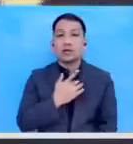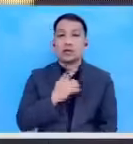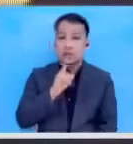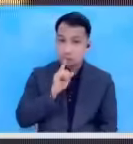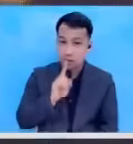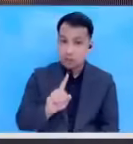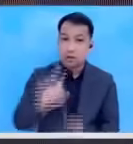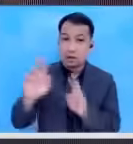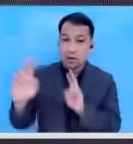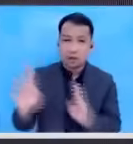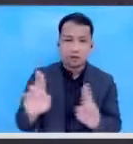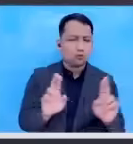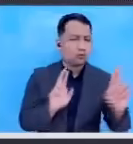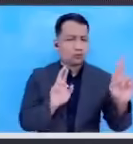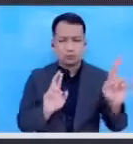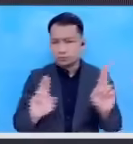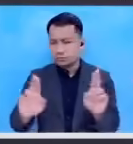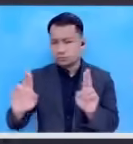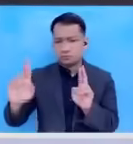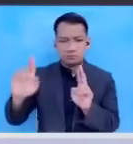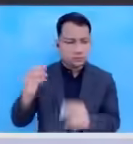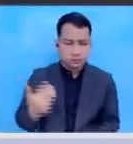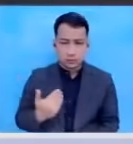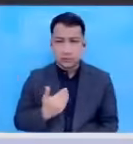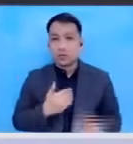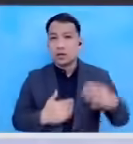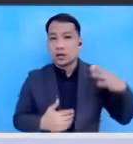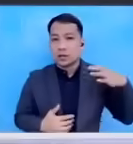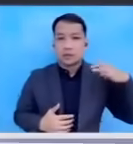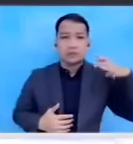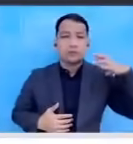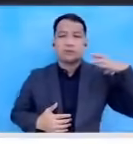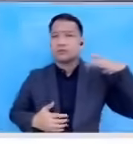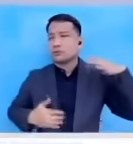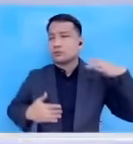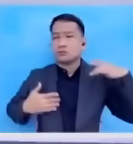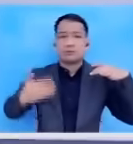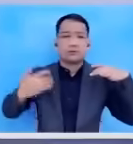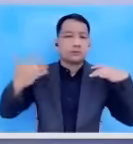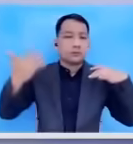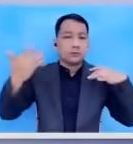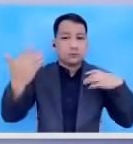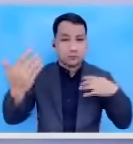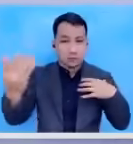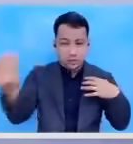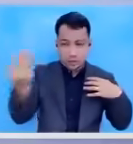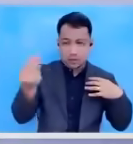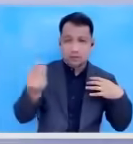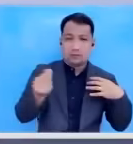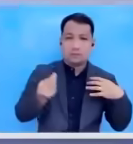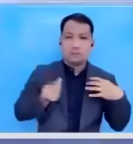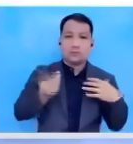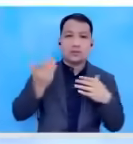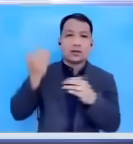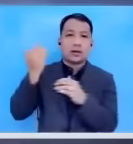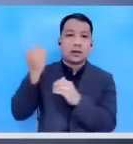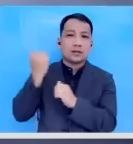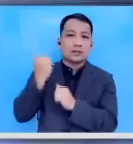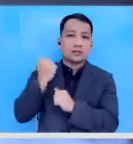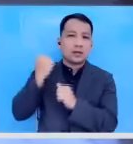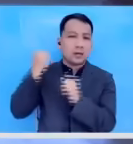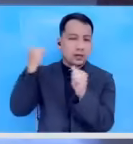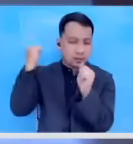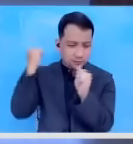Handa ako na maghintay at bigyan mo ng pag-asa.